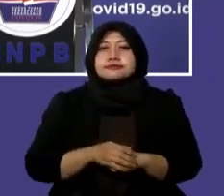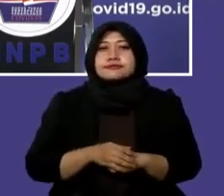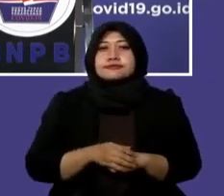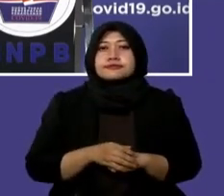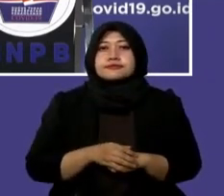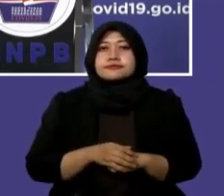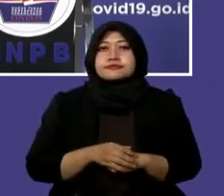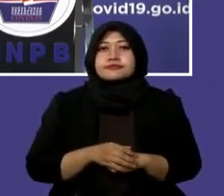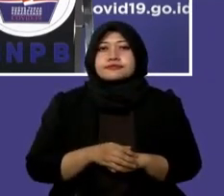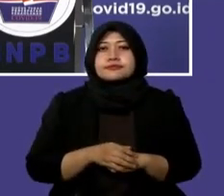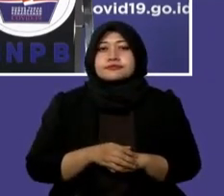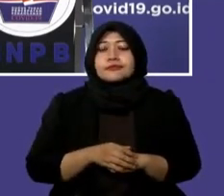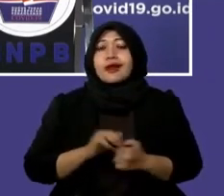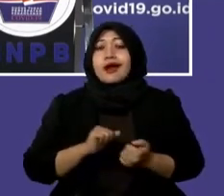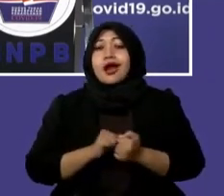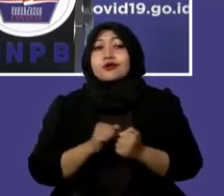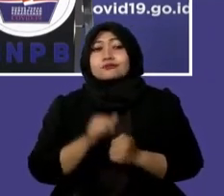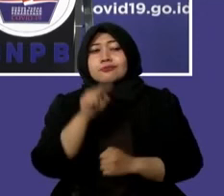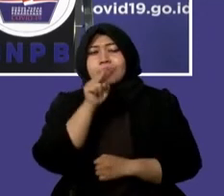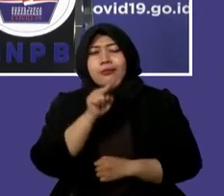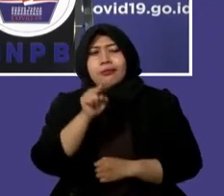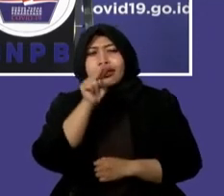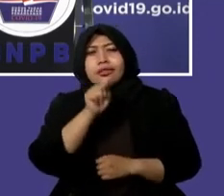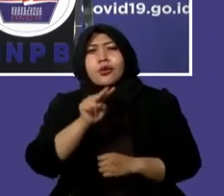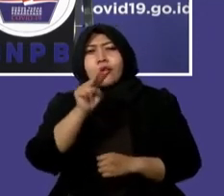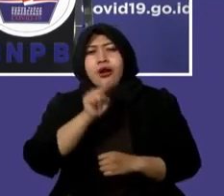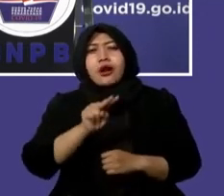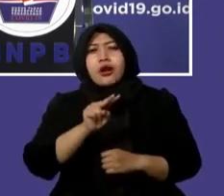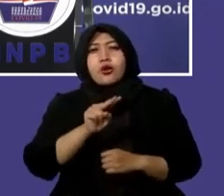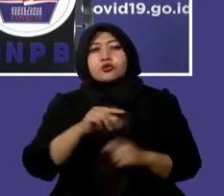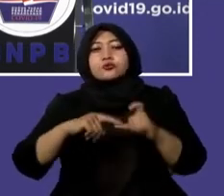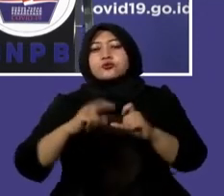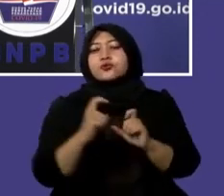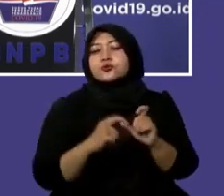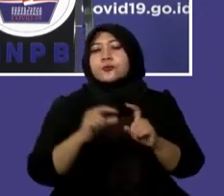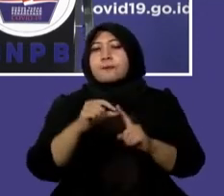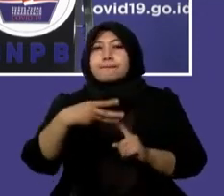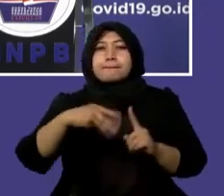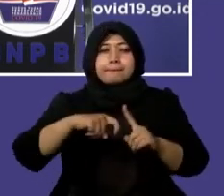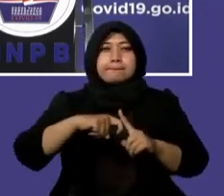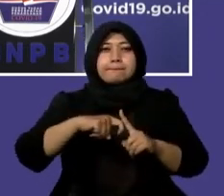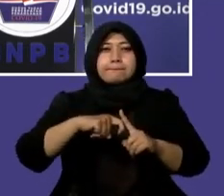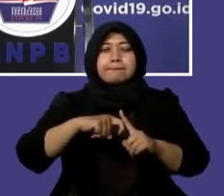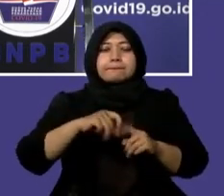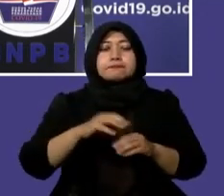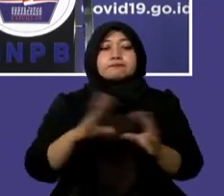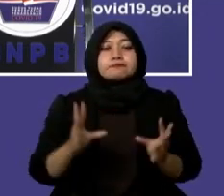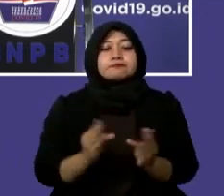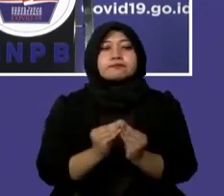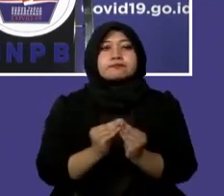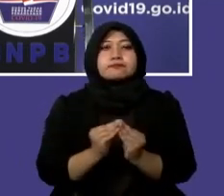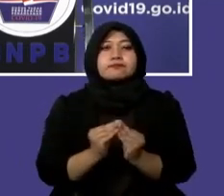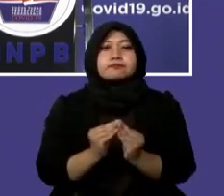Kemudian kasus yang kita lakukan pemantauan untuk kasus suspek sebanyak